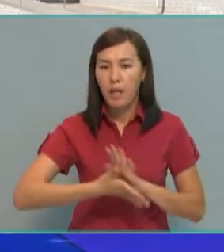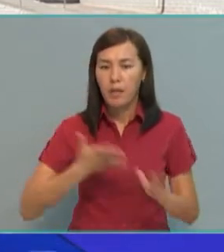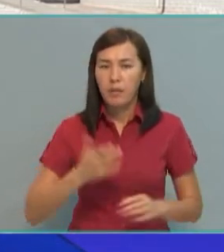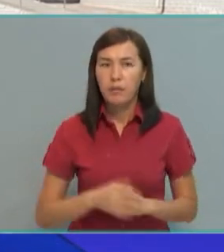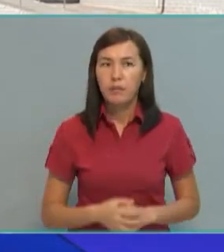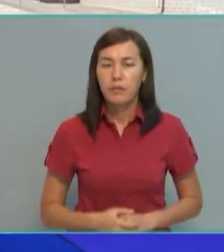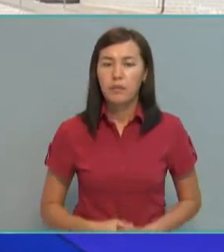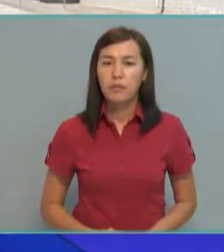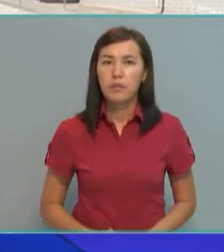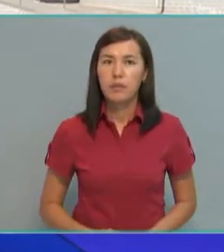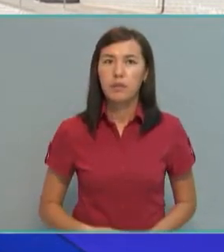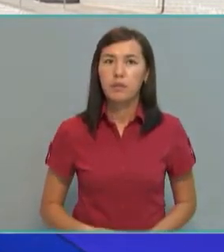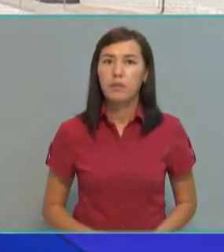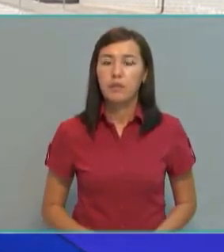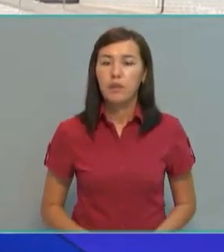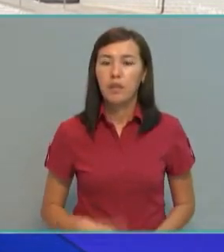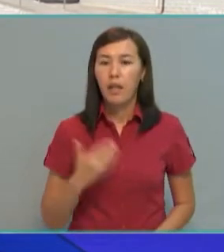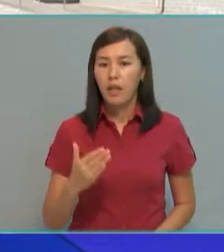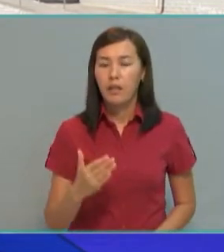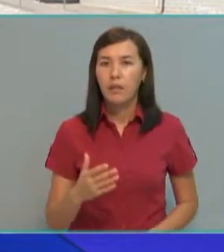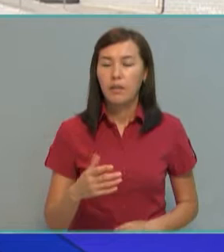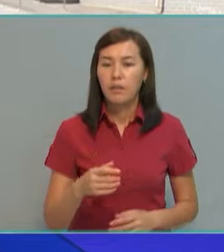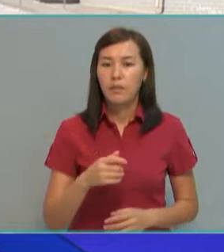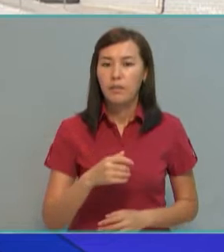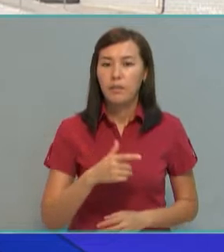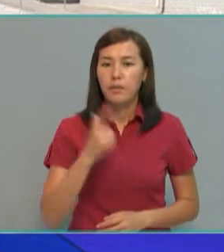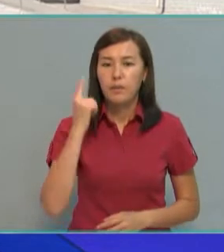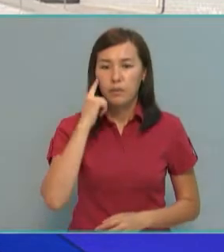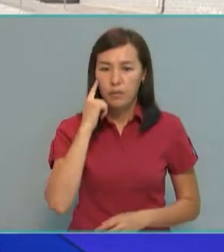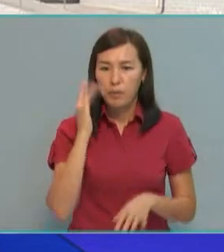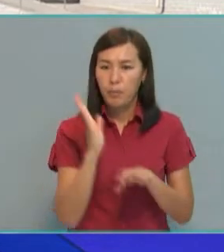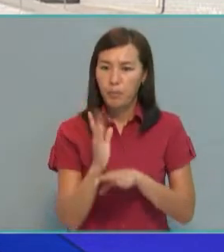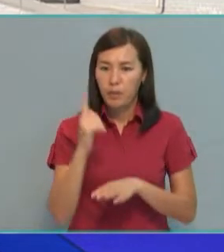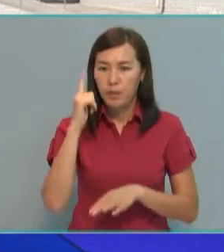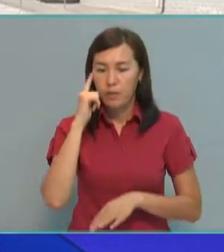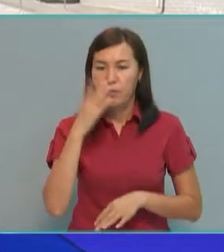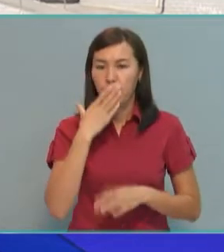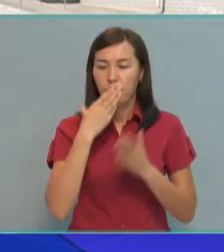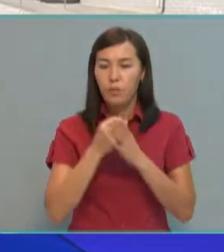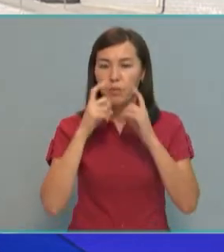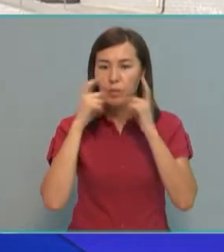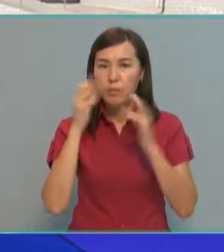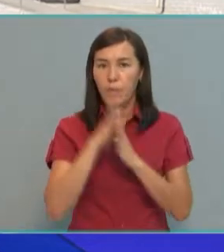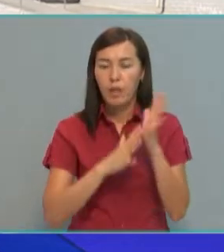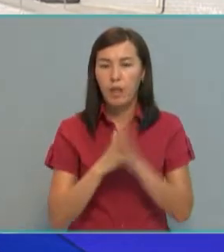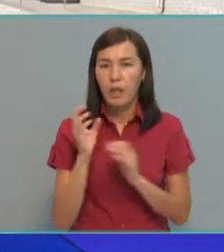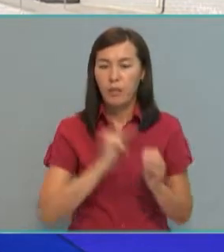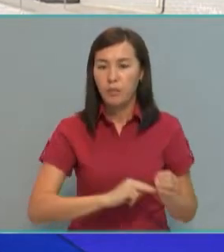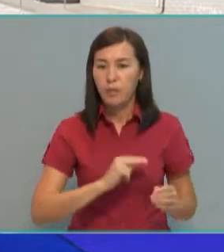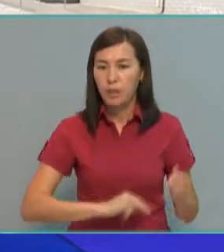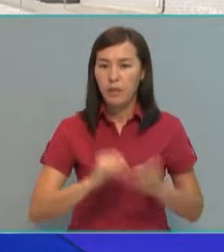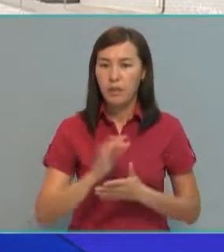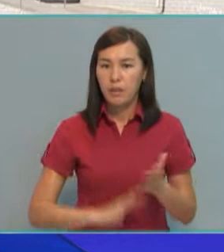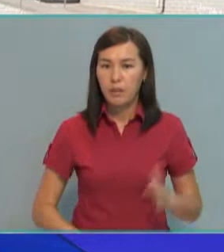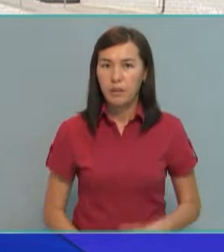уже біліп, бәрі аяқ тартып, уақытылы өздері маскамен, перчаткамен жұмысын істеп отыр, жұмыстарын